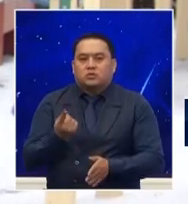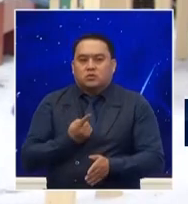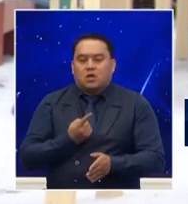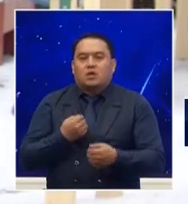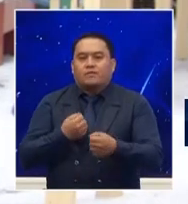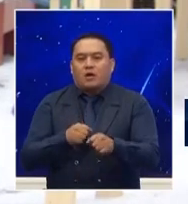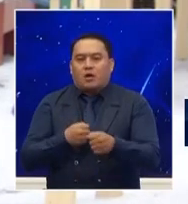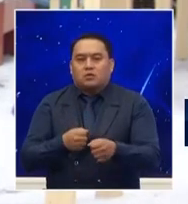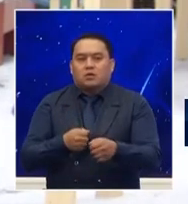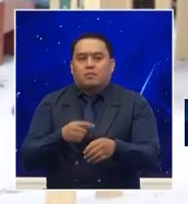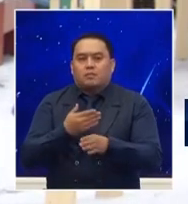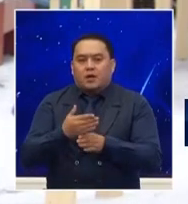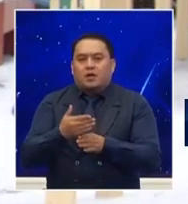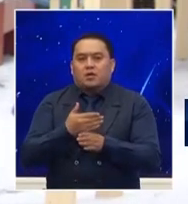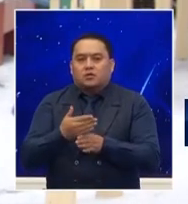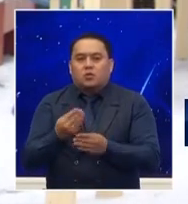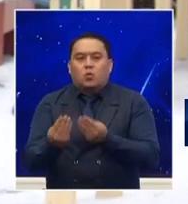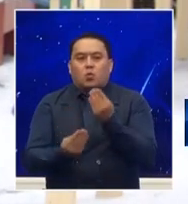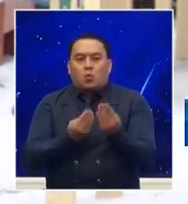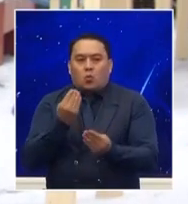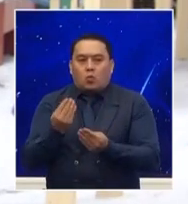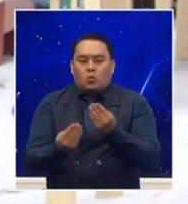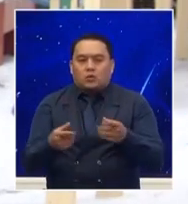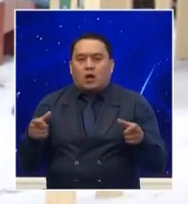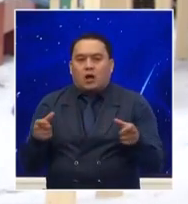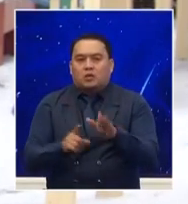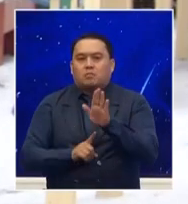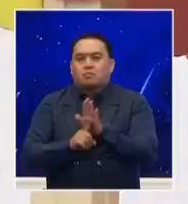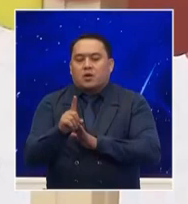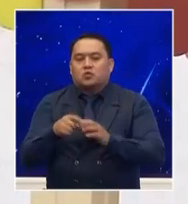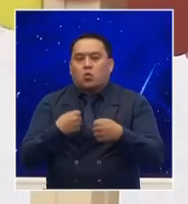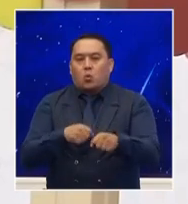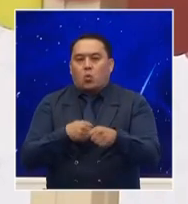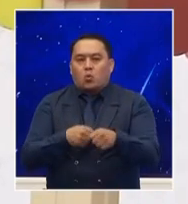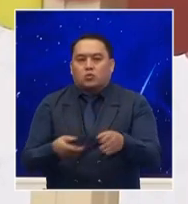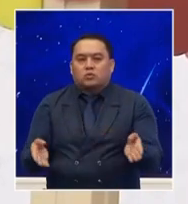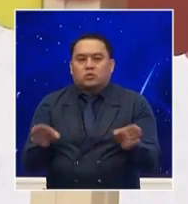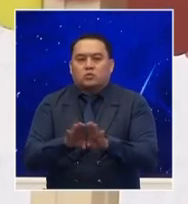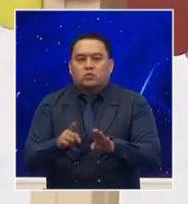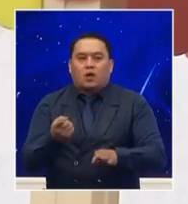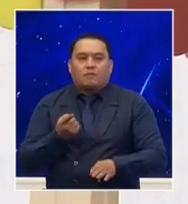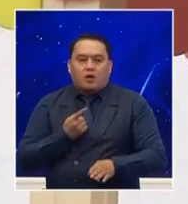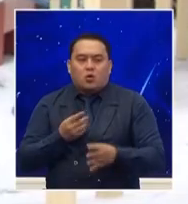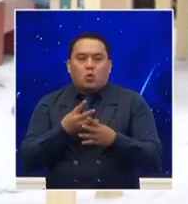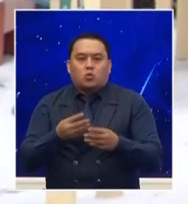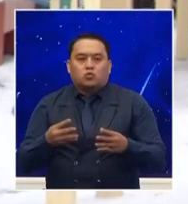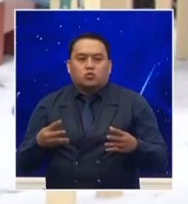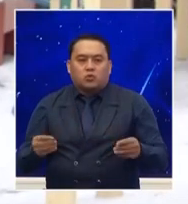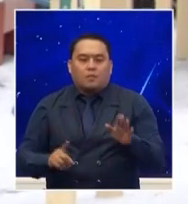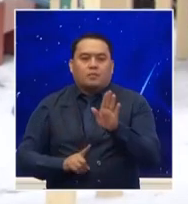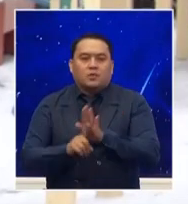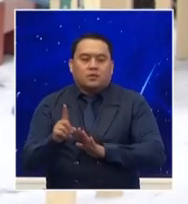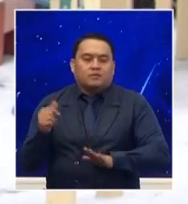алдық. Ақырында ойын құрылғыларын шығарып жатырмыз. Карантин басталғанда өндіріс орнын жабуға тура келді. Осы күзден бастап жұмысқа